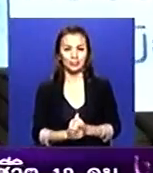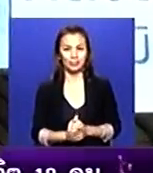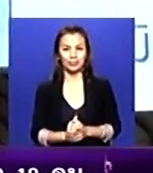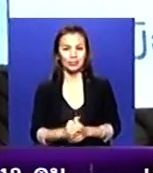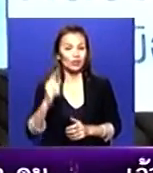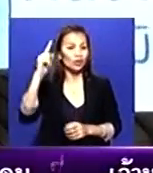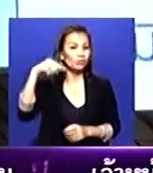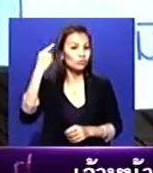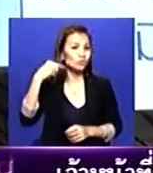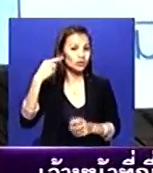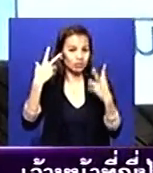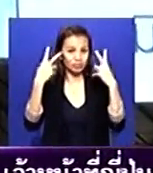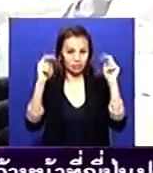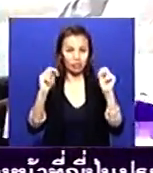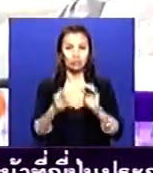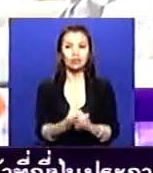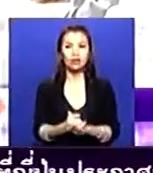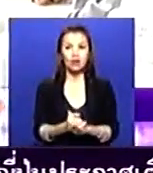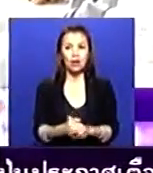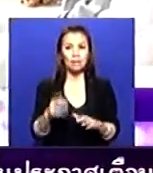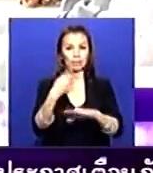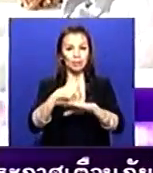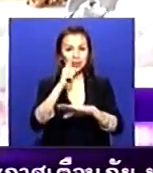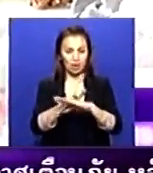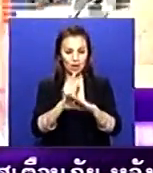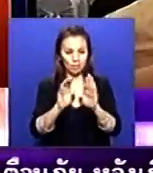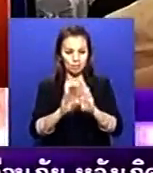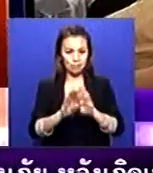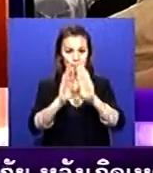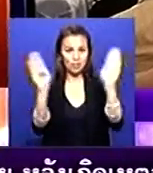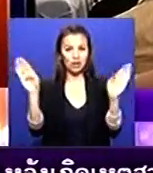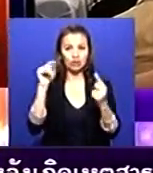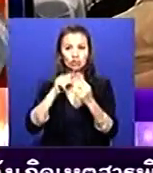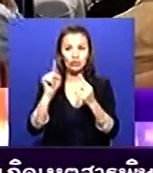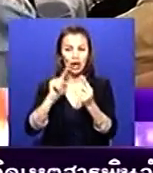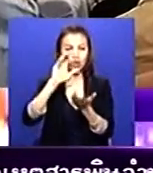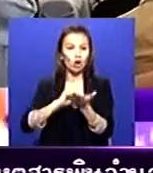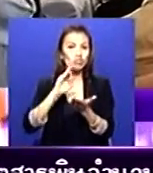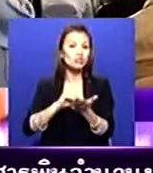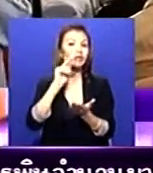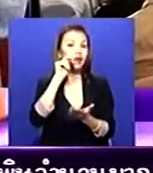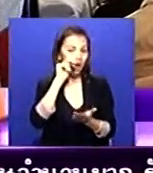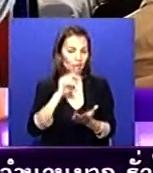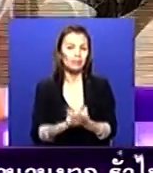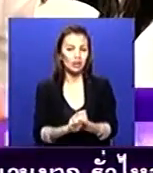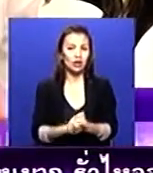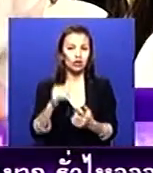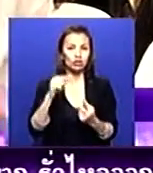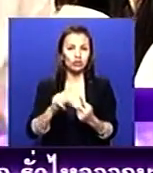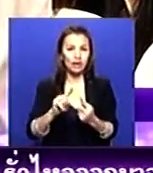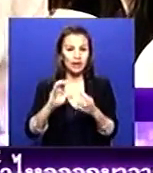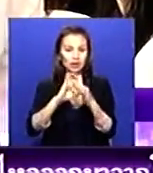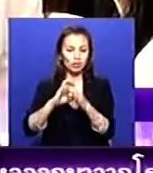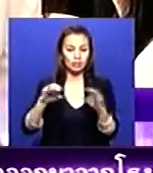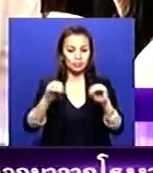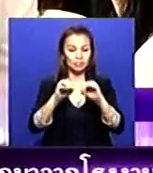างสาวยิ่งลักษณ์ชินวัตรนายกรัฐมนตรีเป็นประธานเปิดคลังข้อมูลน้ำและภูมิอากาศแห่งชาติที่สวนเฉลิมพระเกียรติพระบาทสมเด็จพระเจ้าอ